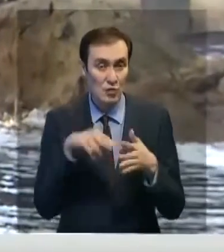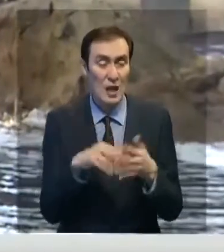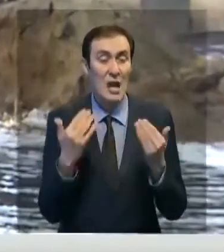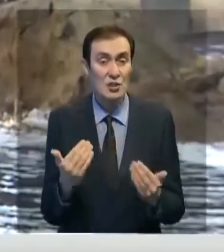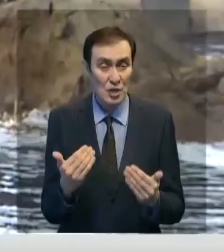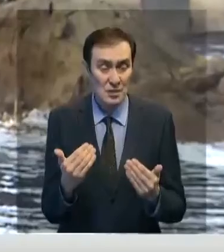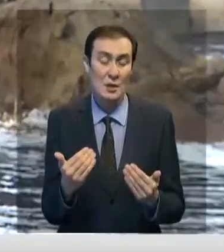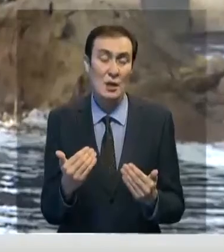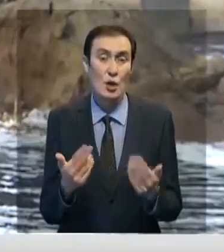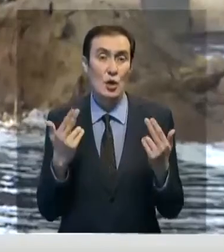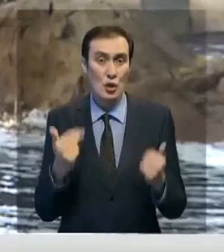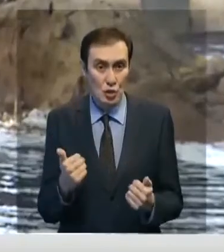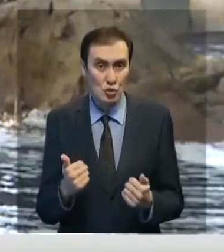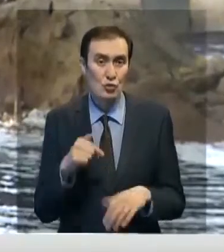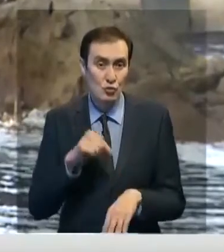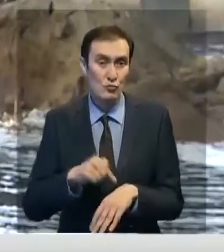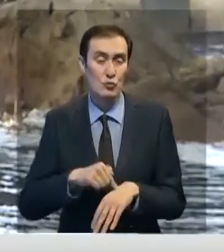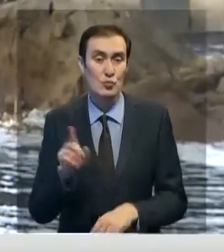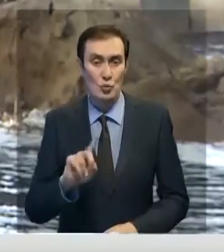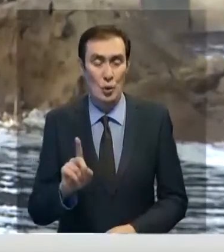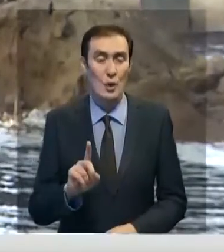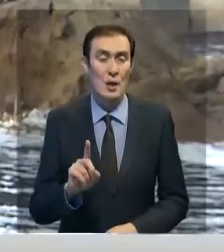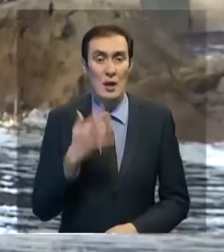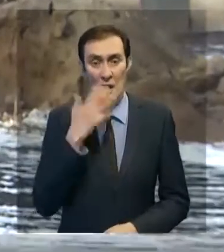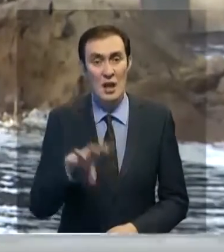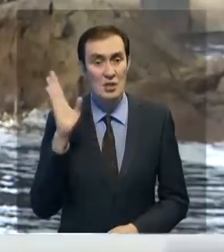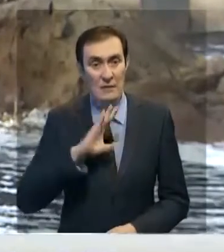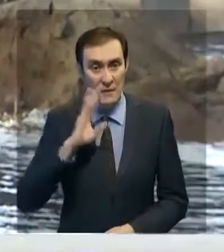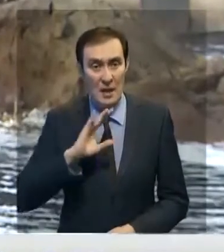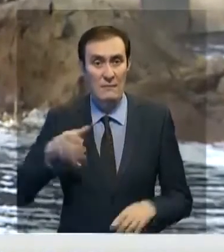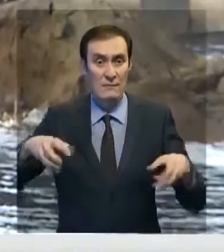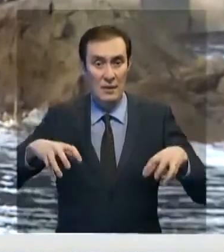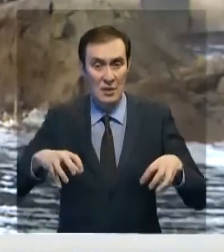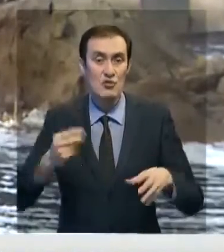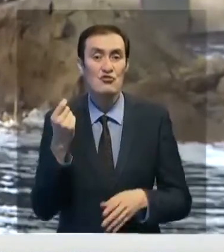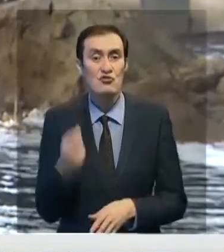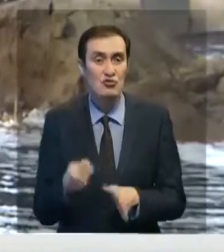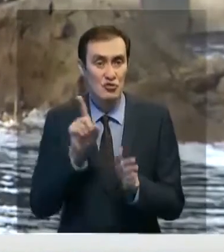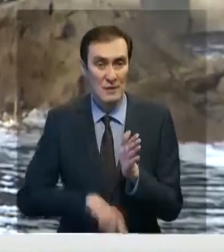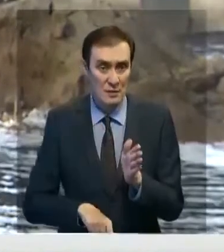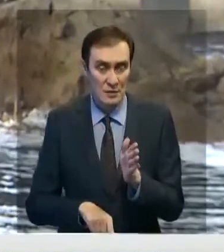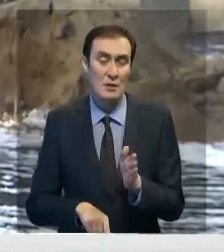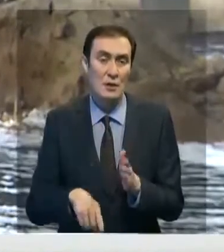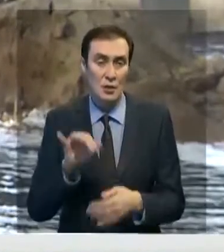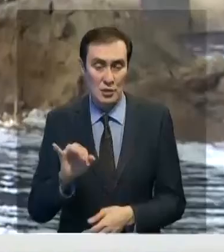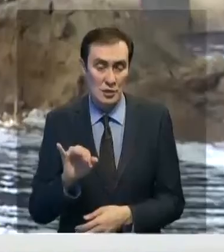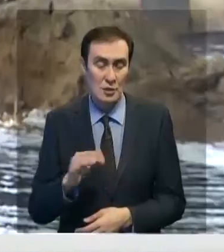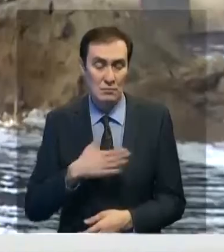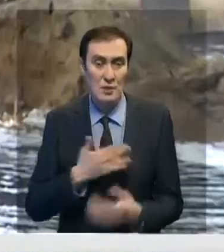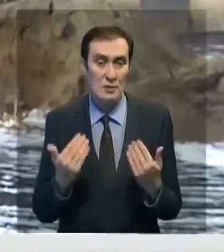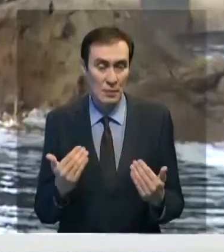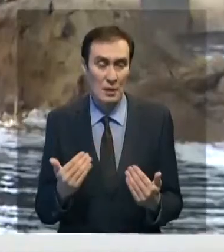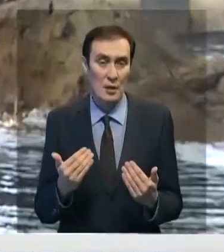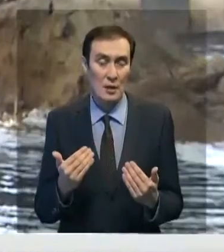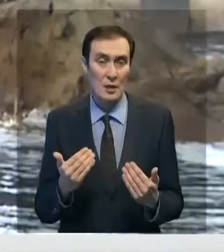сейчас, конечно, ощущается, что горячая вода намного дешевле. И мы, я